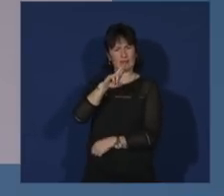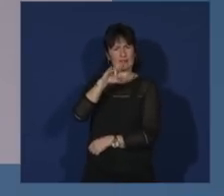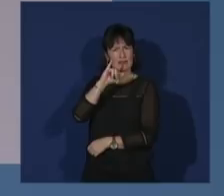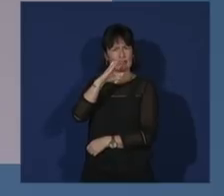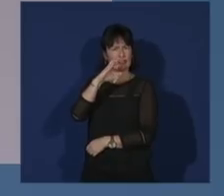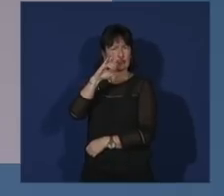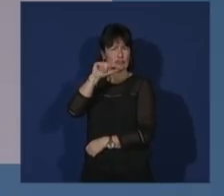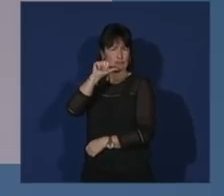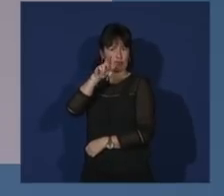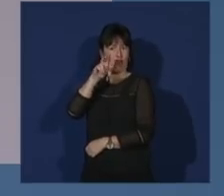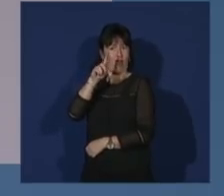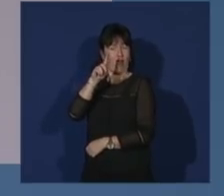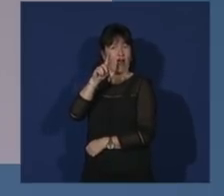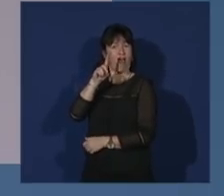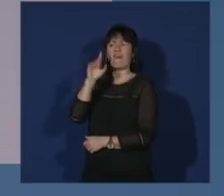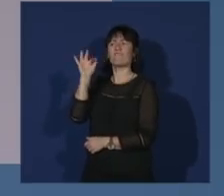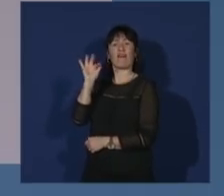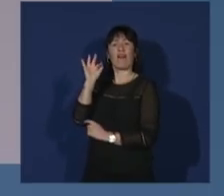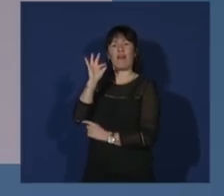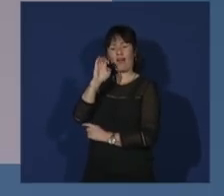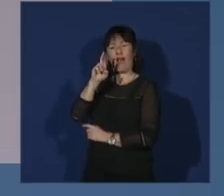Richard, merci pour ton leadership.